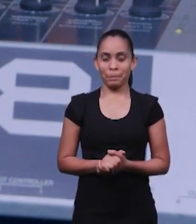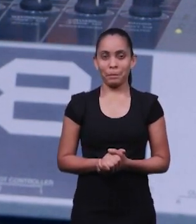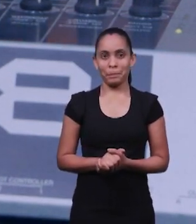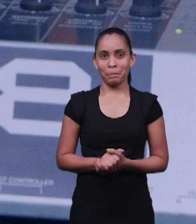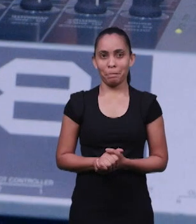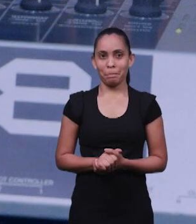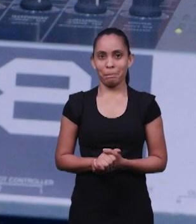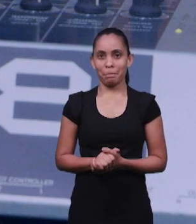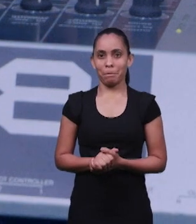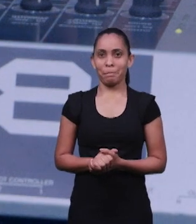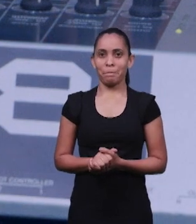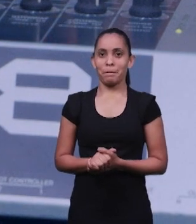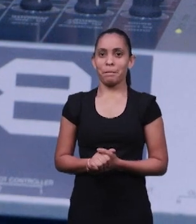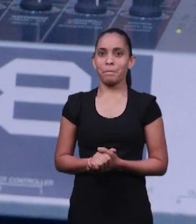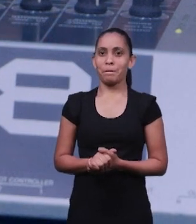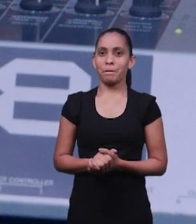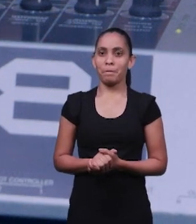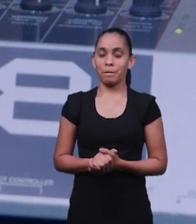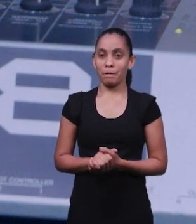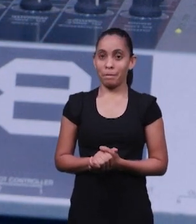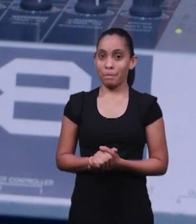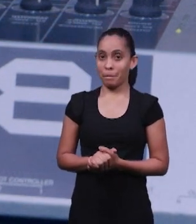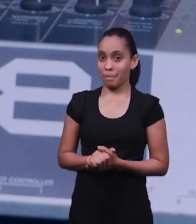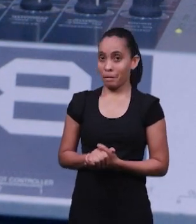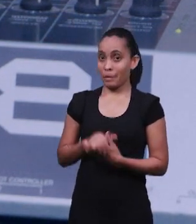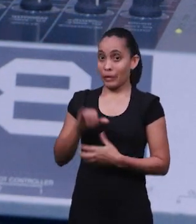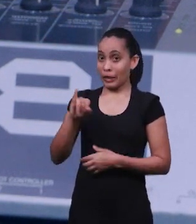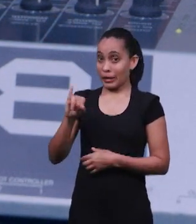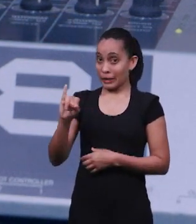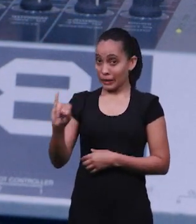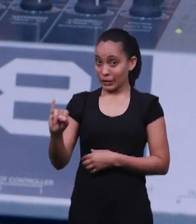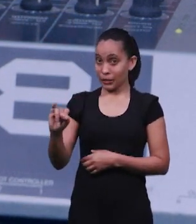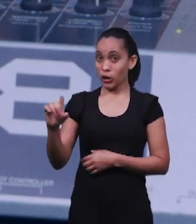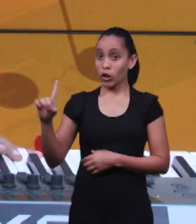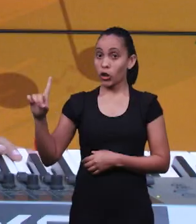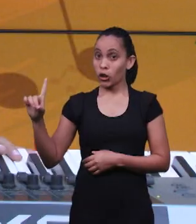Lá, lá, lá, si, do, ré.